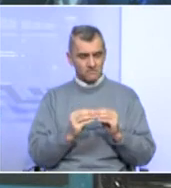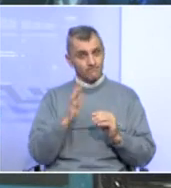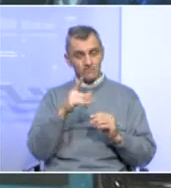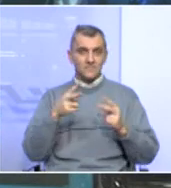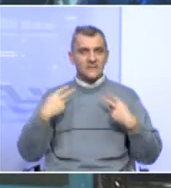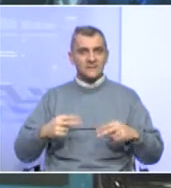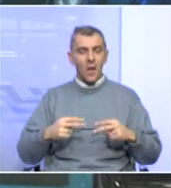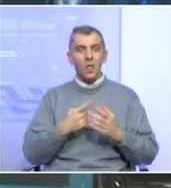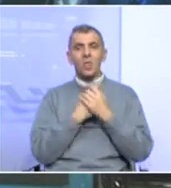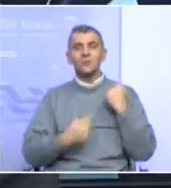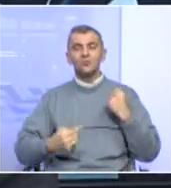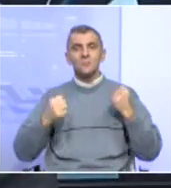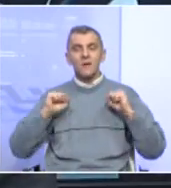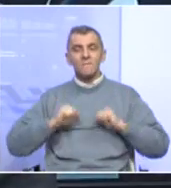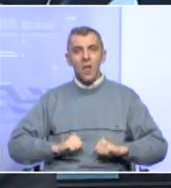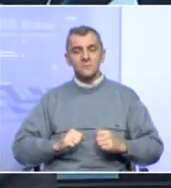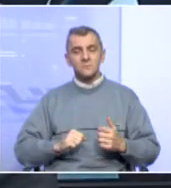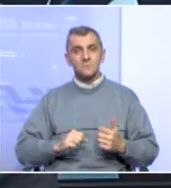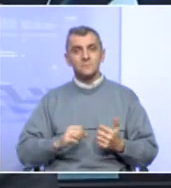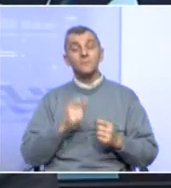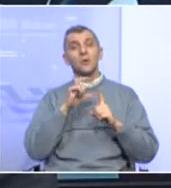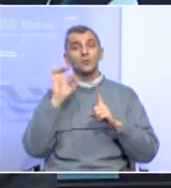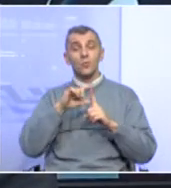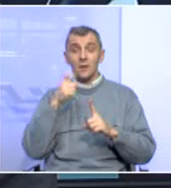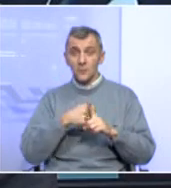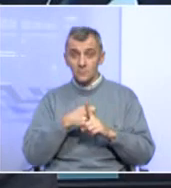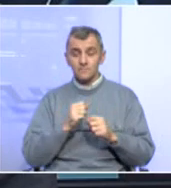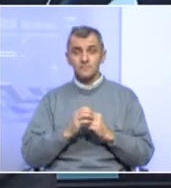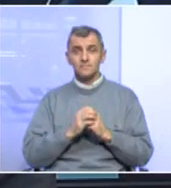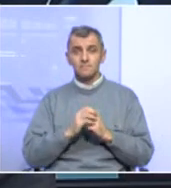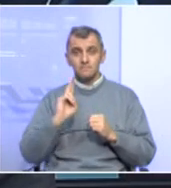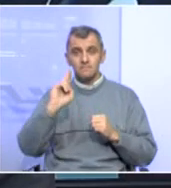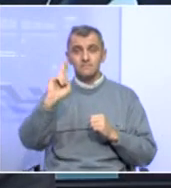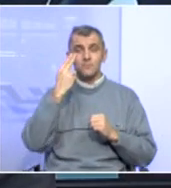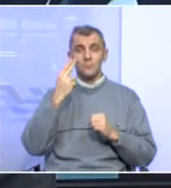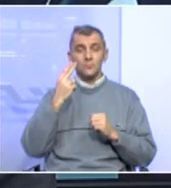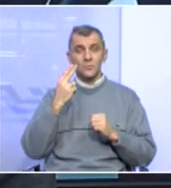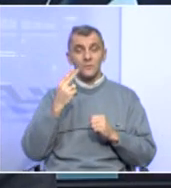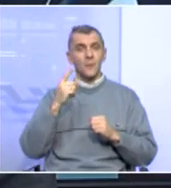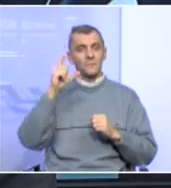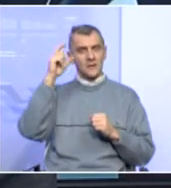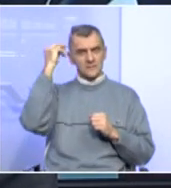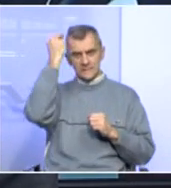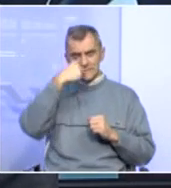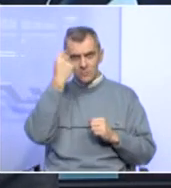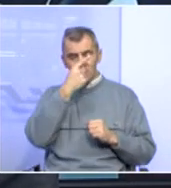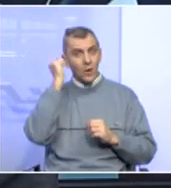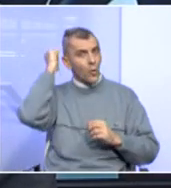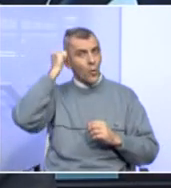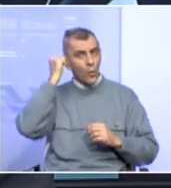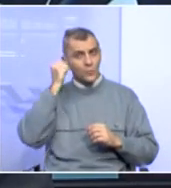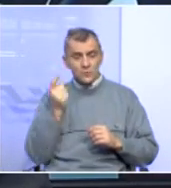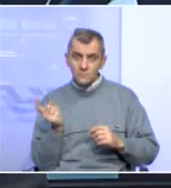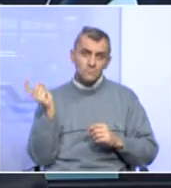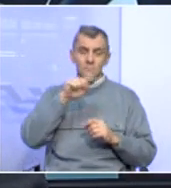od gubitka vlasti. Kad spominjete Srbiju, gospodin Dodik je pozvao Srbe sa Kosova da se nastane u